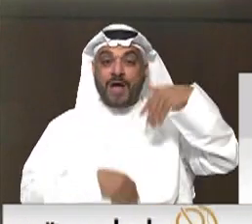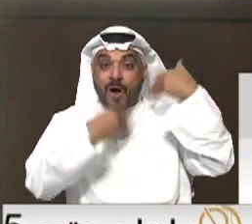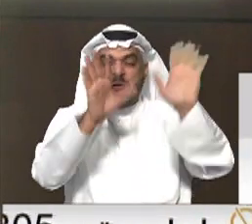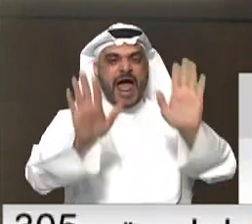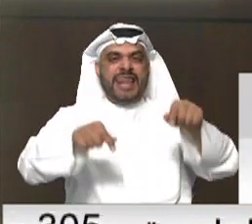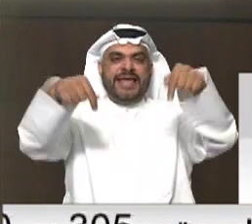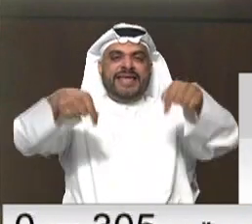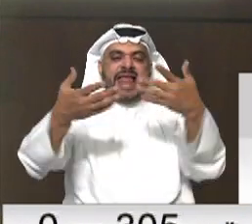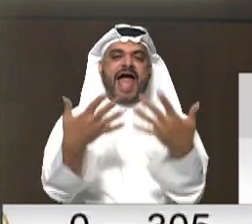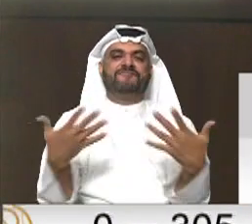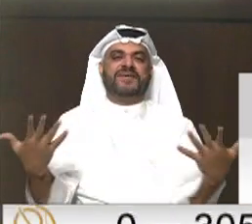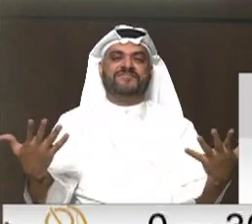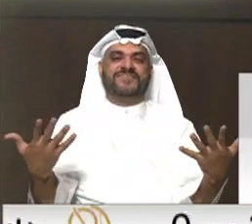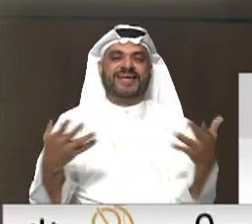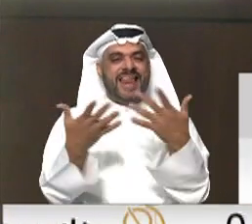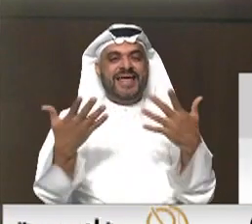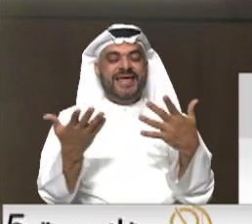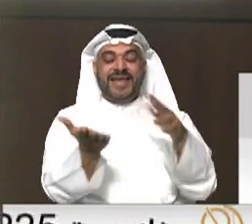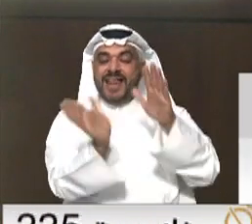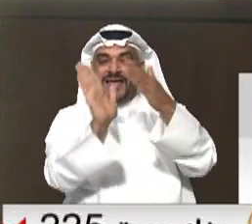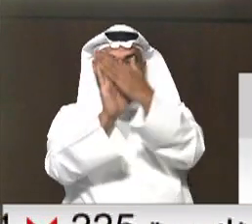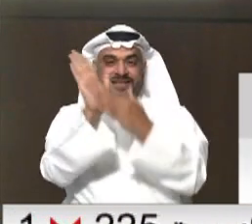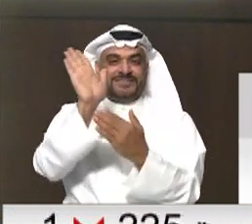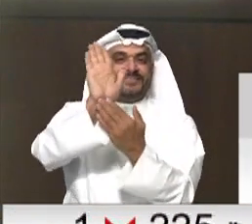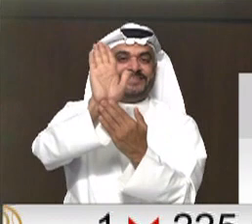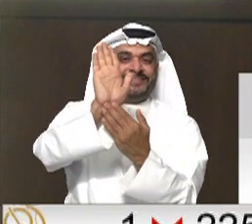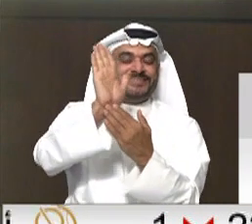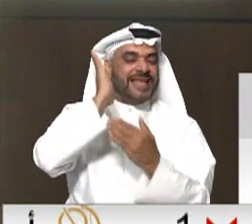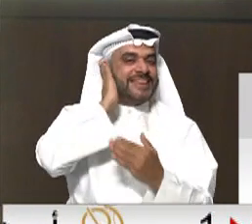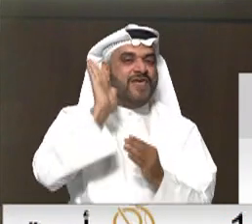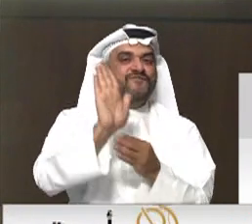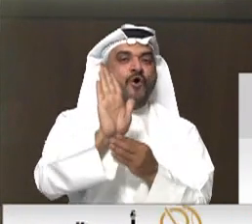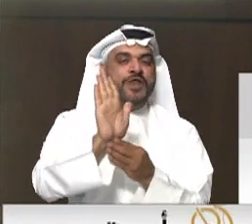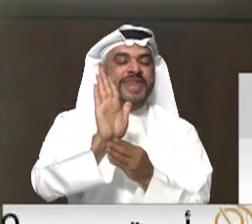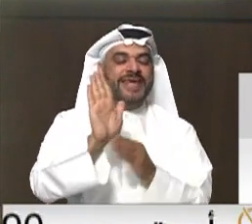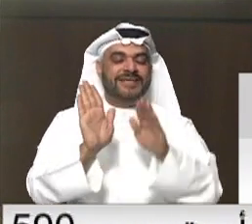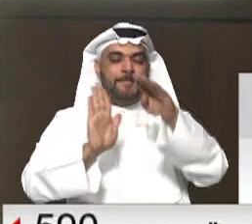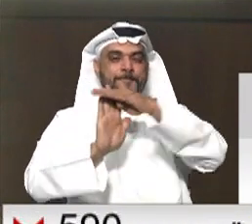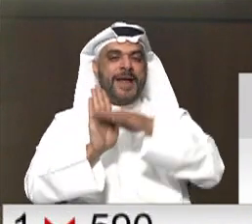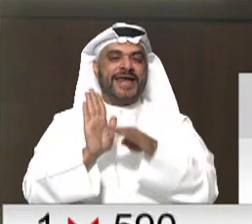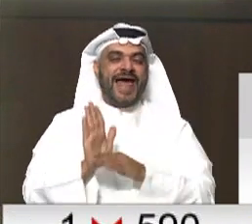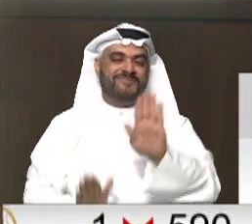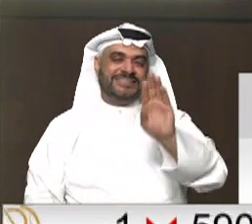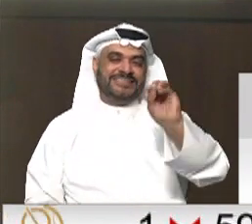يبعثوا له بالإيميل أو بالإشعارات عبر تطبيق سهل